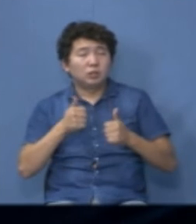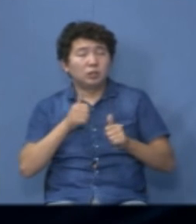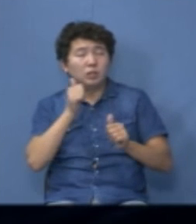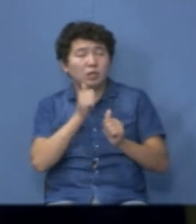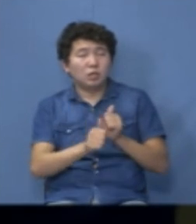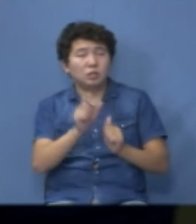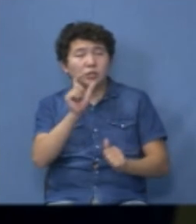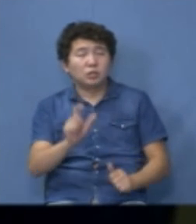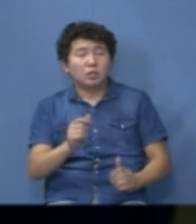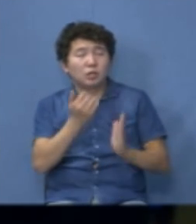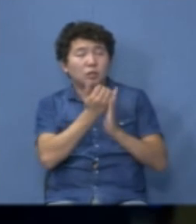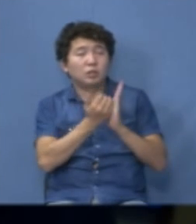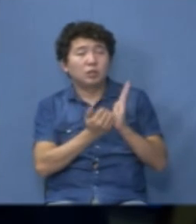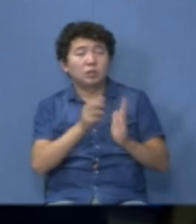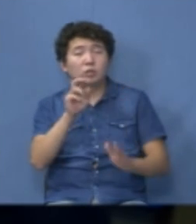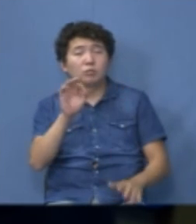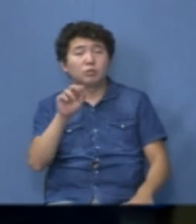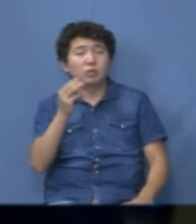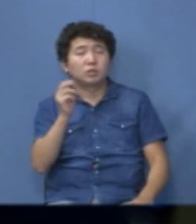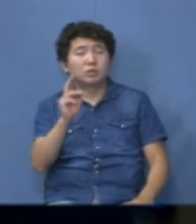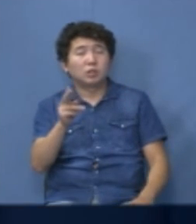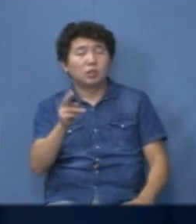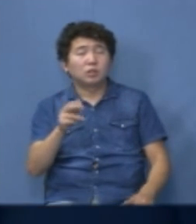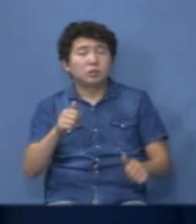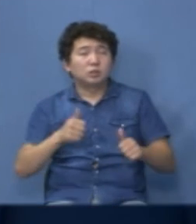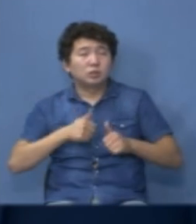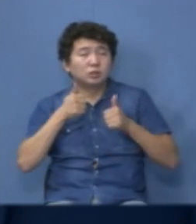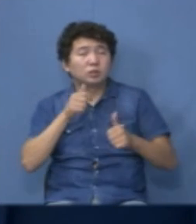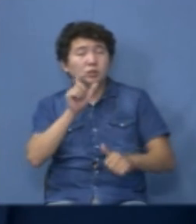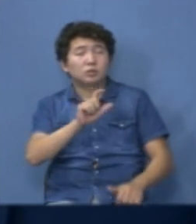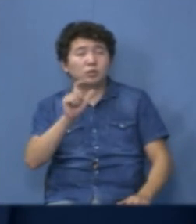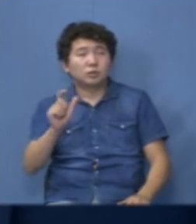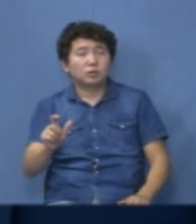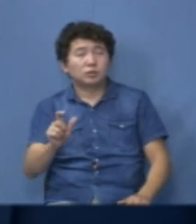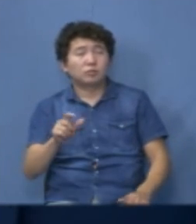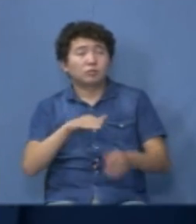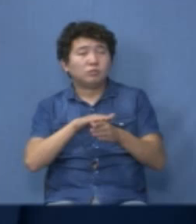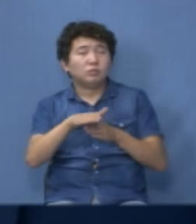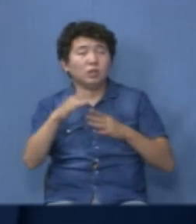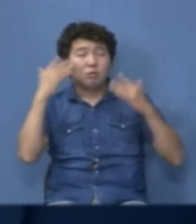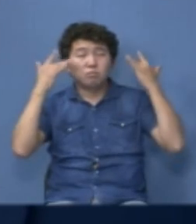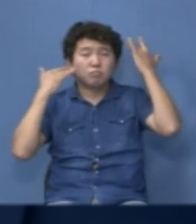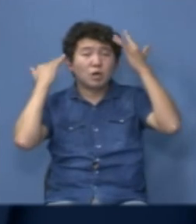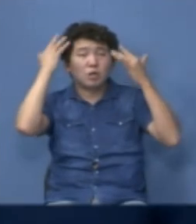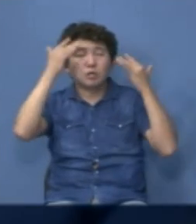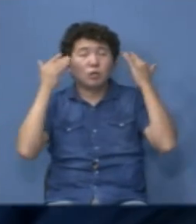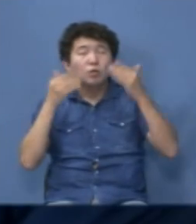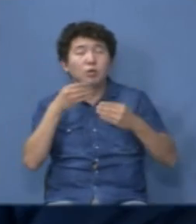человека. Программа «Бола Шаг» позволяет целеустремленным гражданам осуществить свою мечту, а их возвращение в страну даст толчок